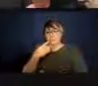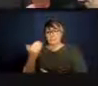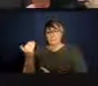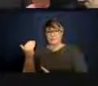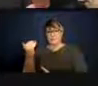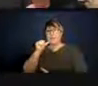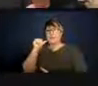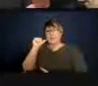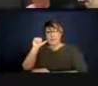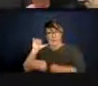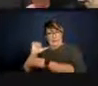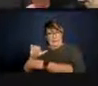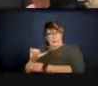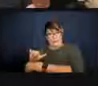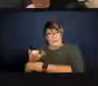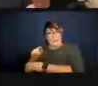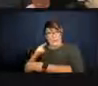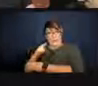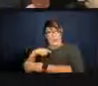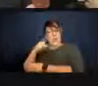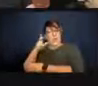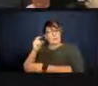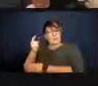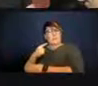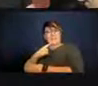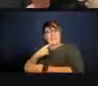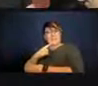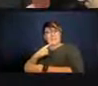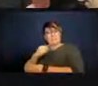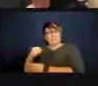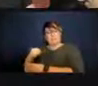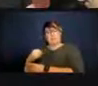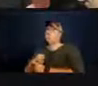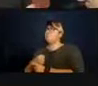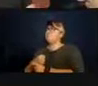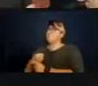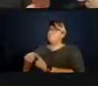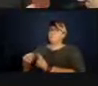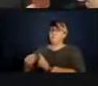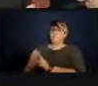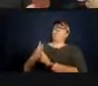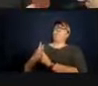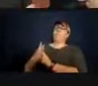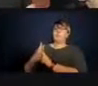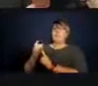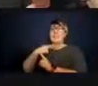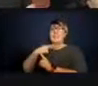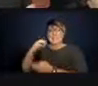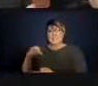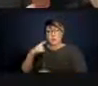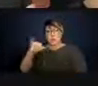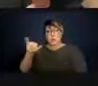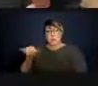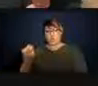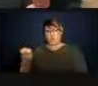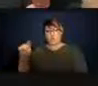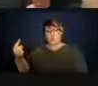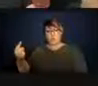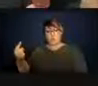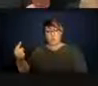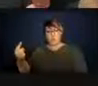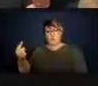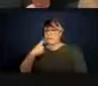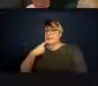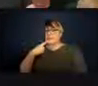الماضيين. بالأمس استمعت إلى شخص تحدث عن القرارات التي تم اتخاذها في الأول